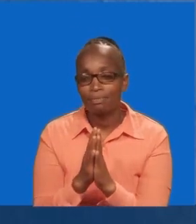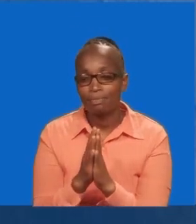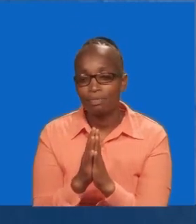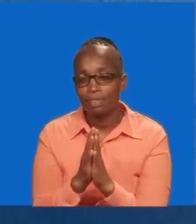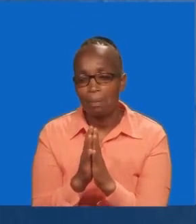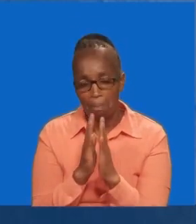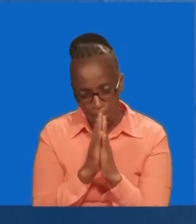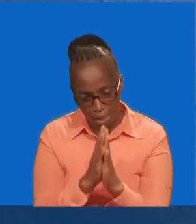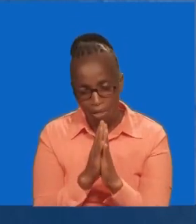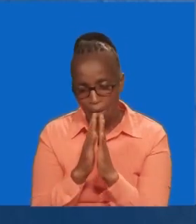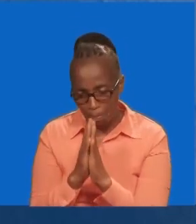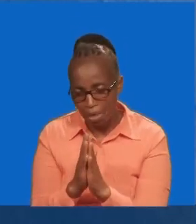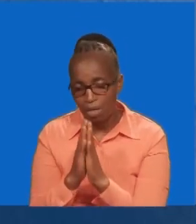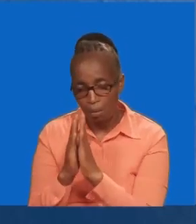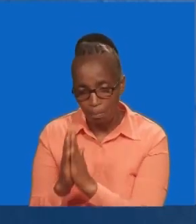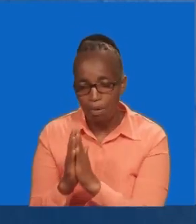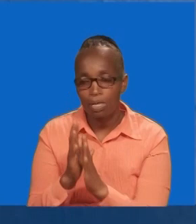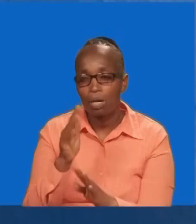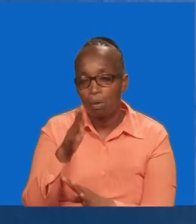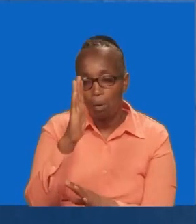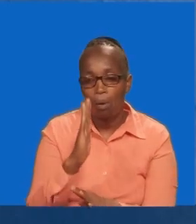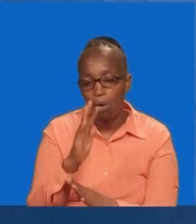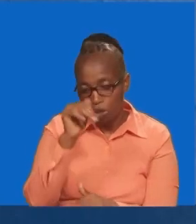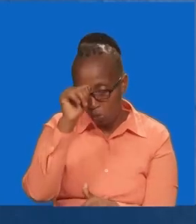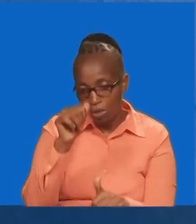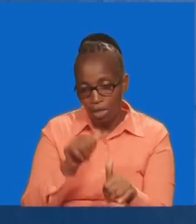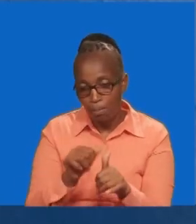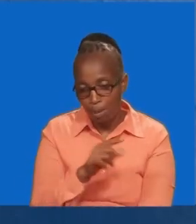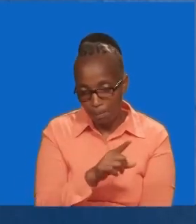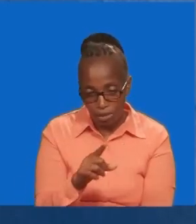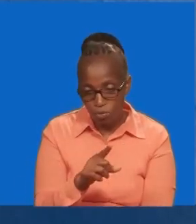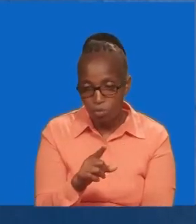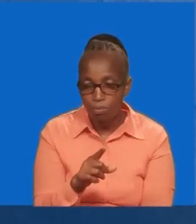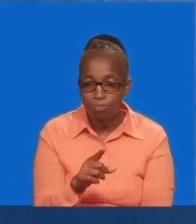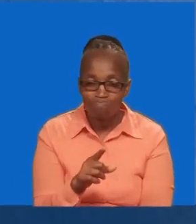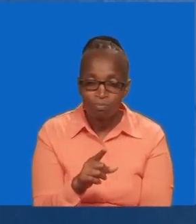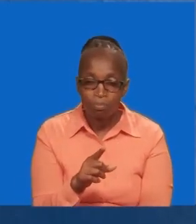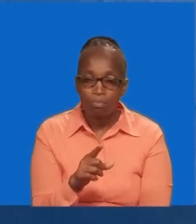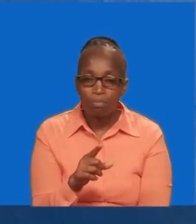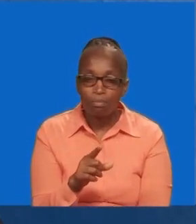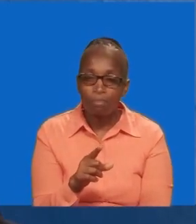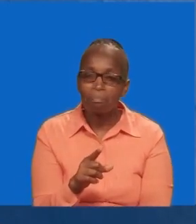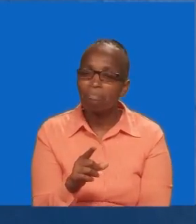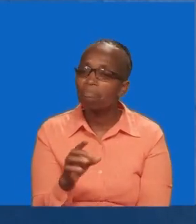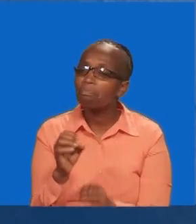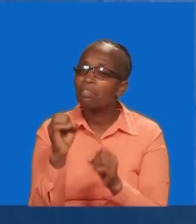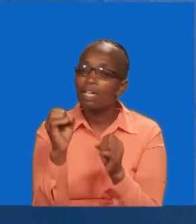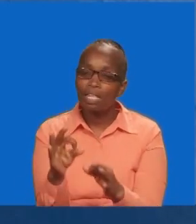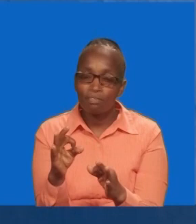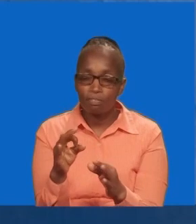kujipeana katika maombi, na Mwenyezi Mungu bado anakukumbuka. Na kama yani